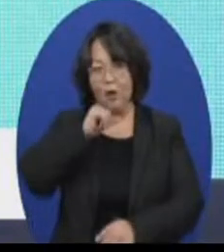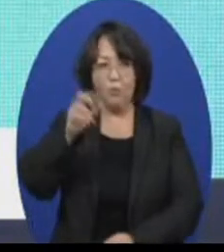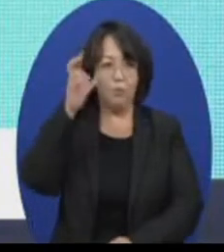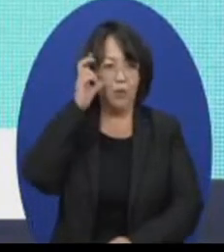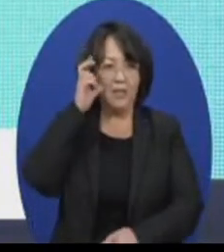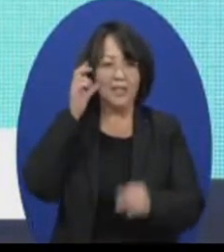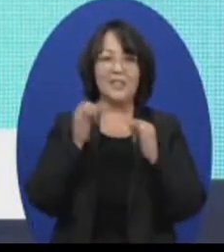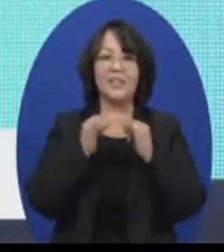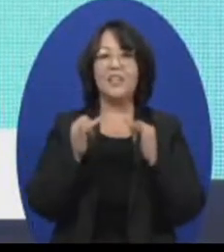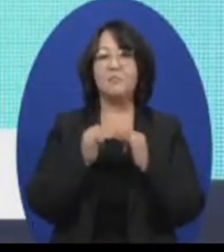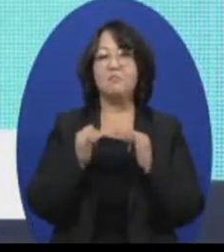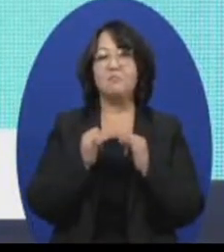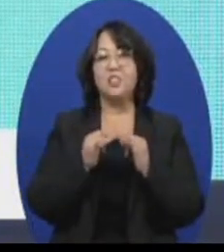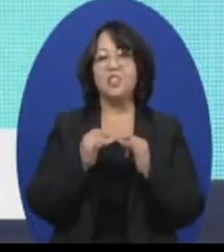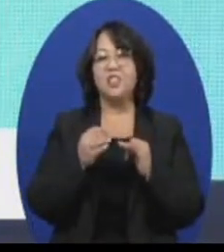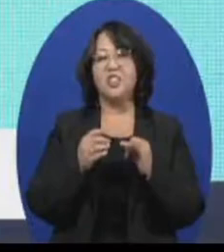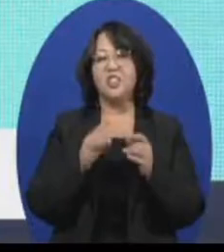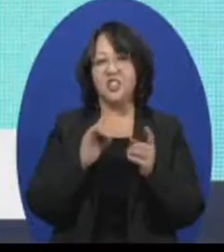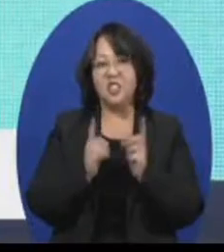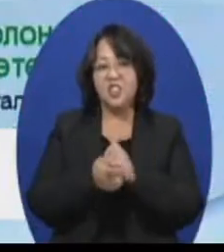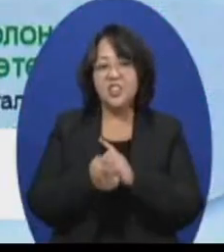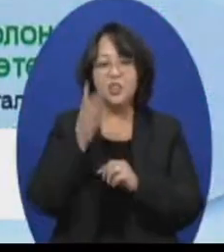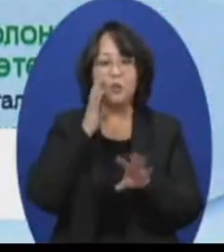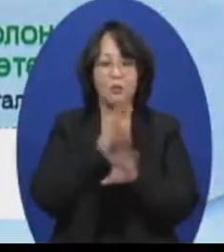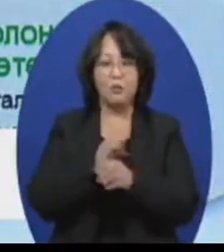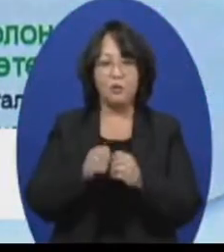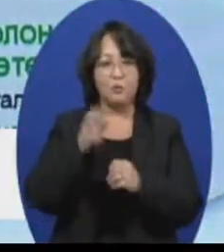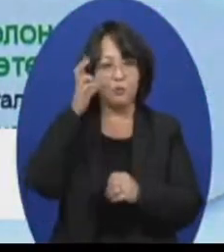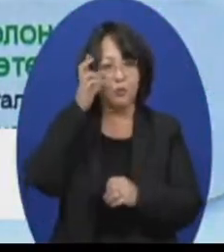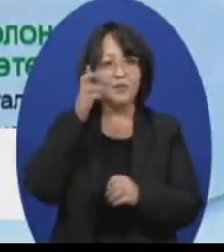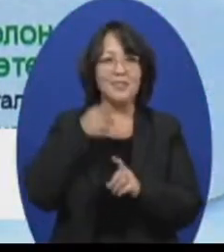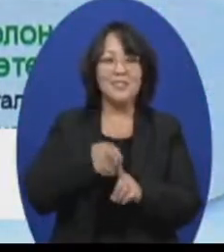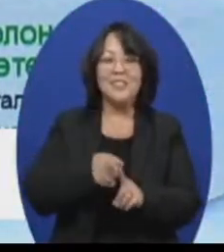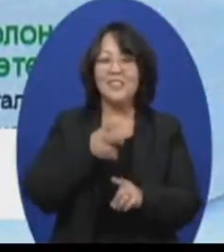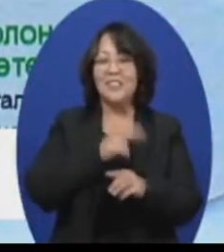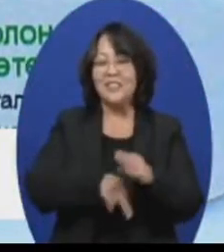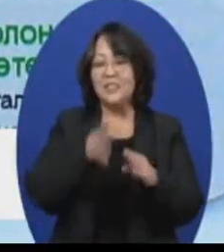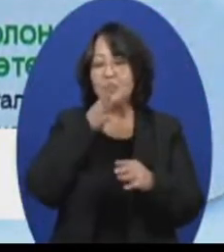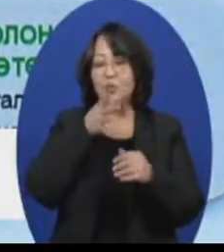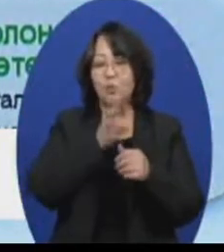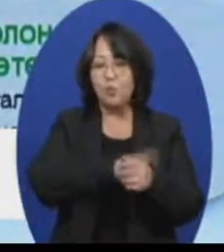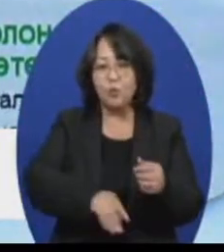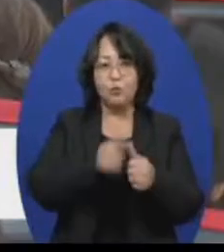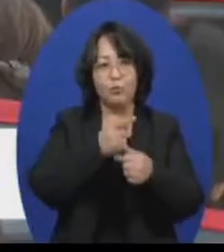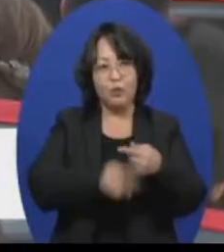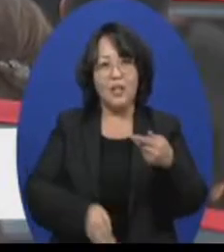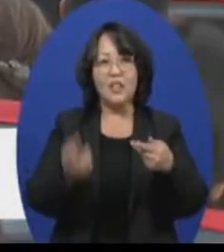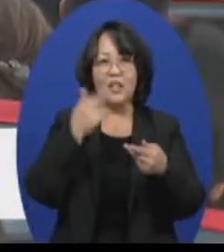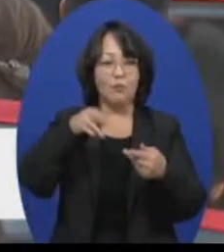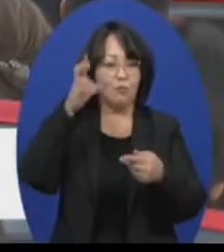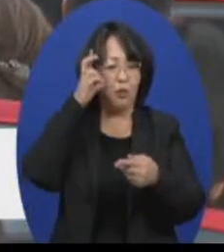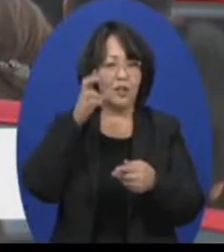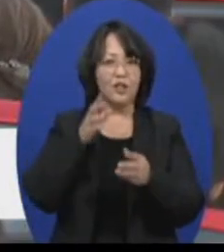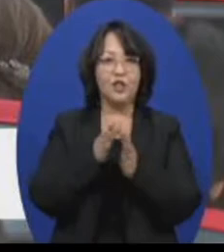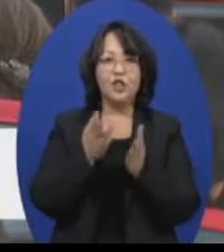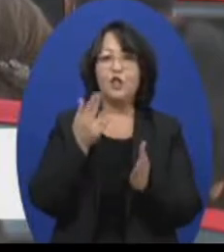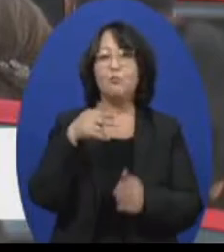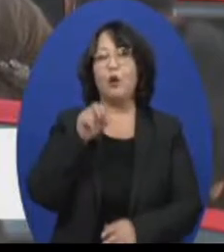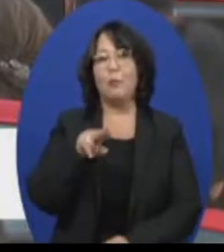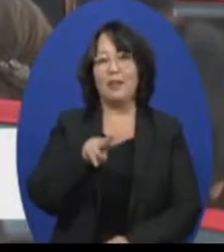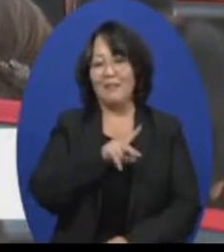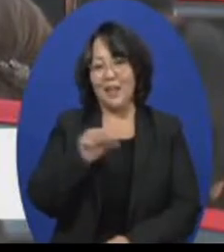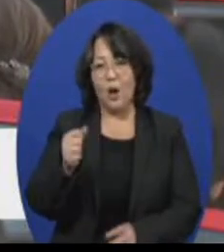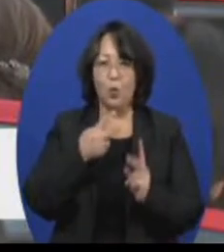шилжилт үзэглэн зохион байгуулсан. Боловсролын салбарт цэцэрлэгийн насны хүүхдийг бүртгэхээс эхлээд дээд боловсролын дипломын лавлагаа хүртэлх боловсролын бүхэн